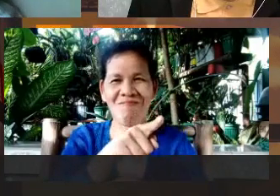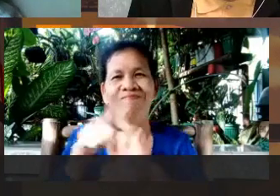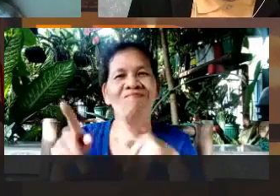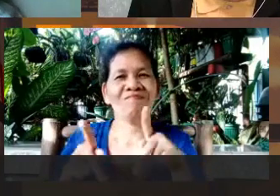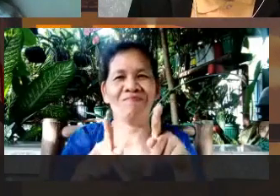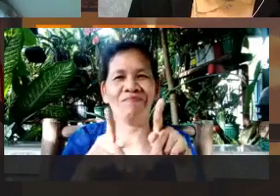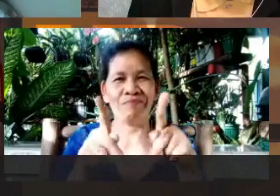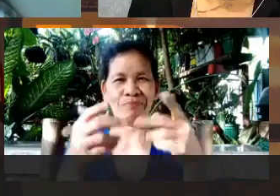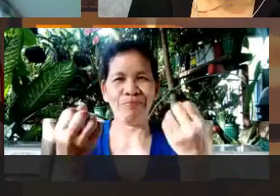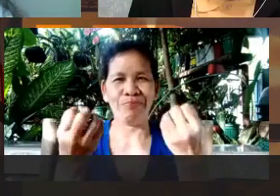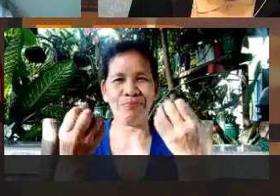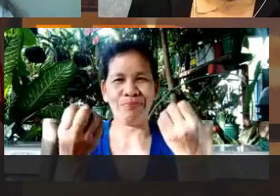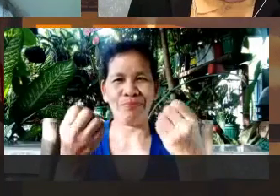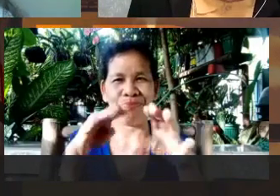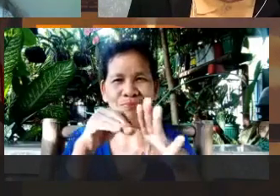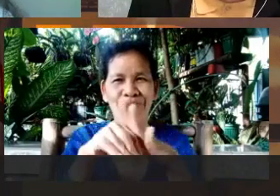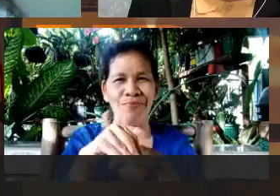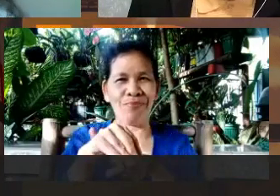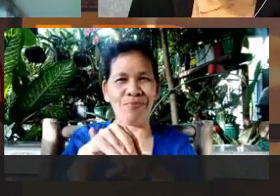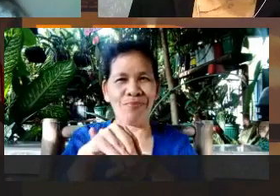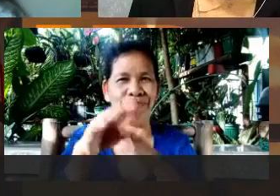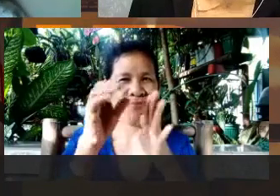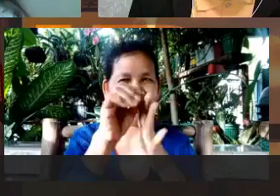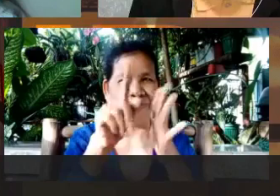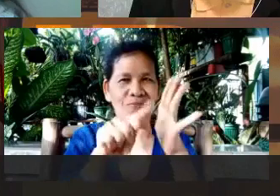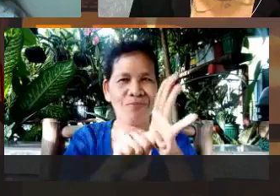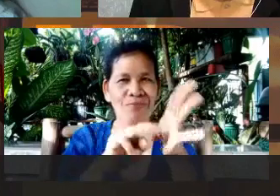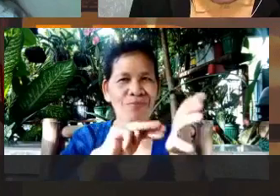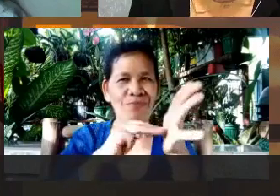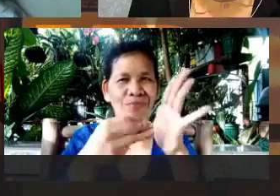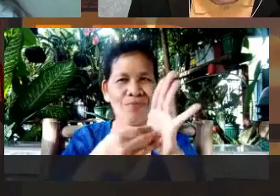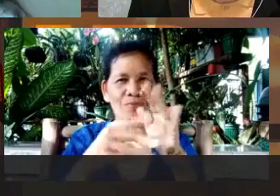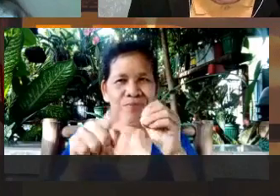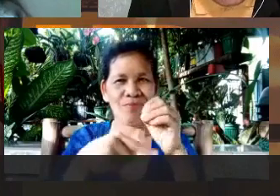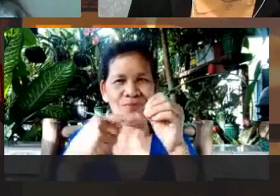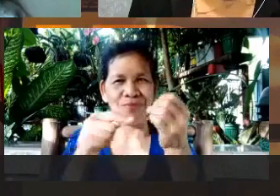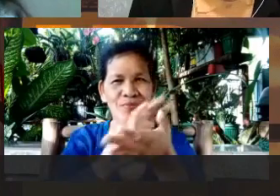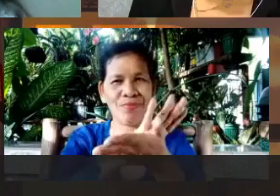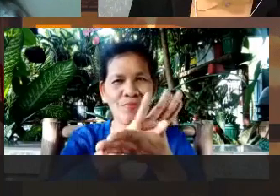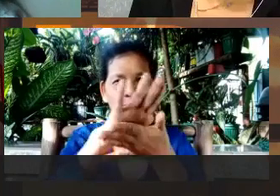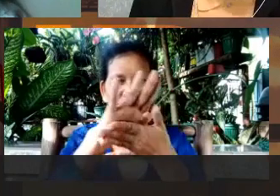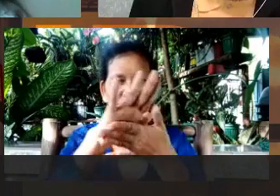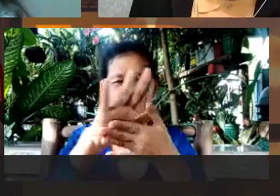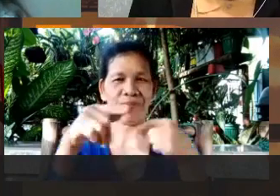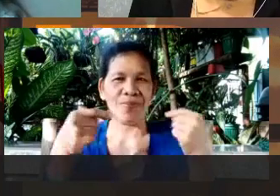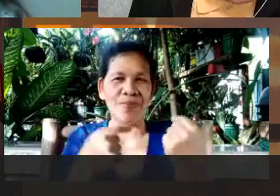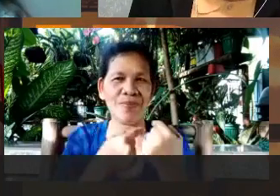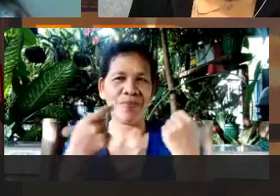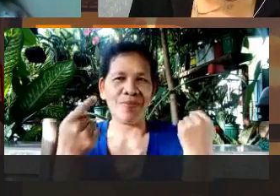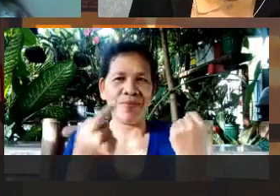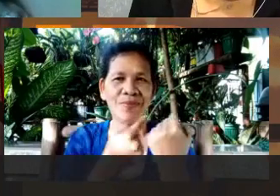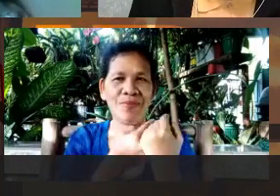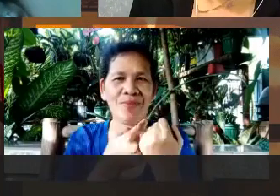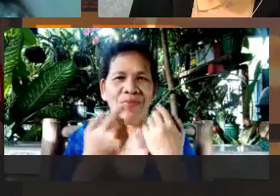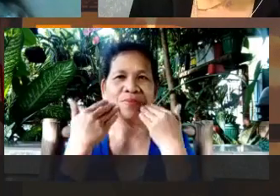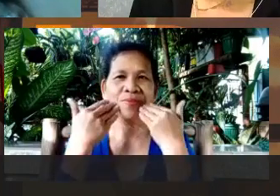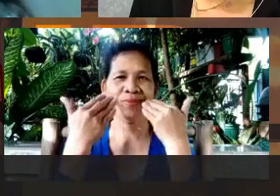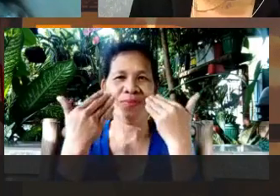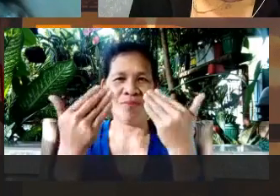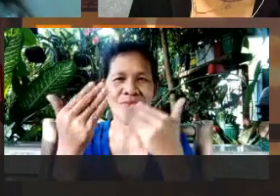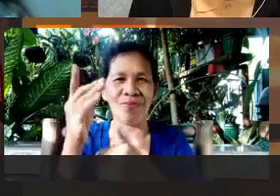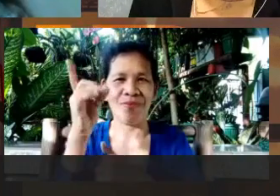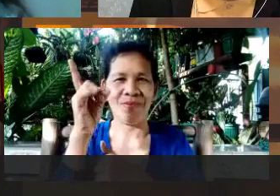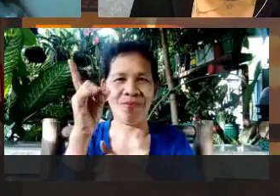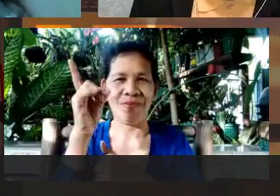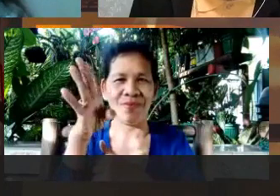santuaryo sa lumang ipan. Balik ang mga kahulugan nito ay lahat para sa paglilinis ng kasalanan. Maraming salamat sa Diyos na